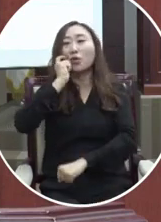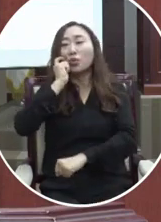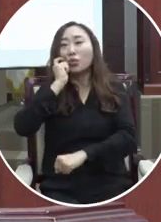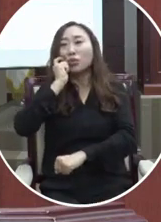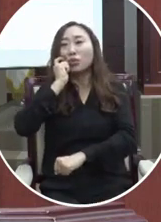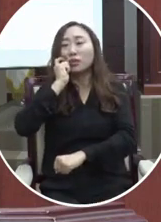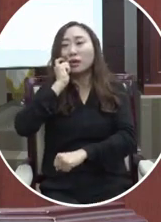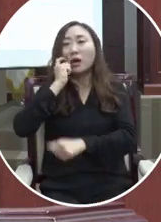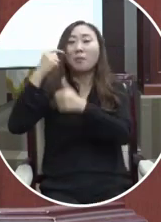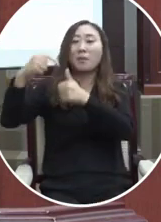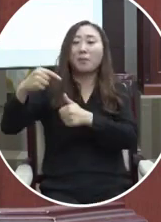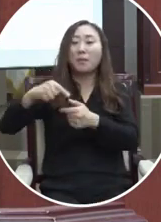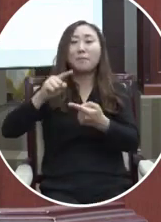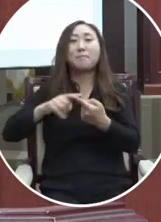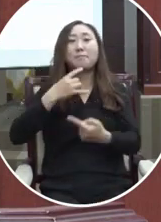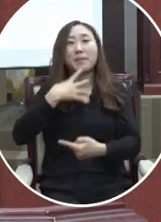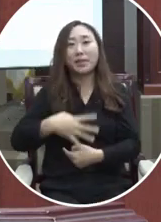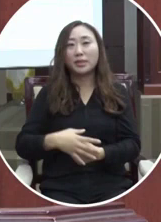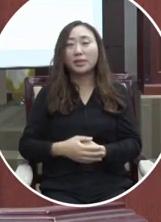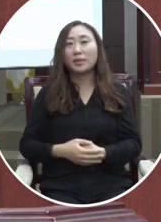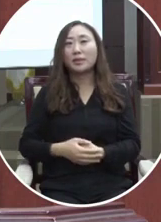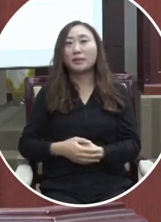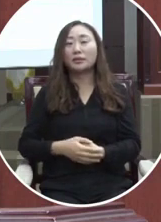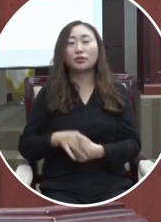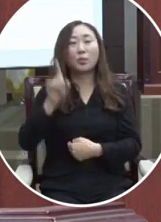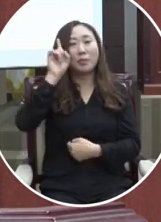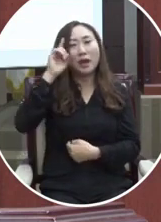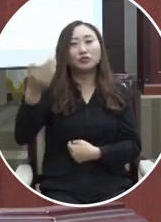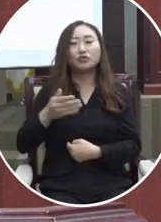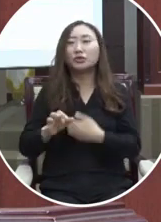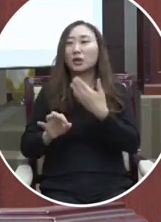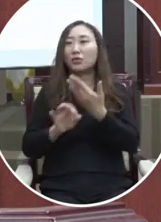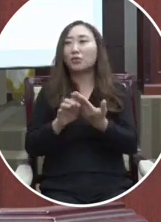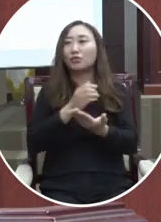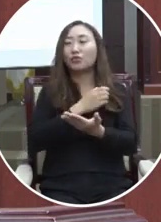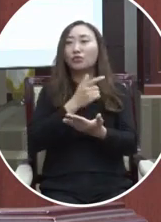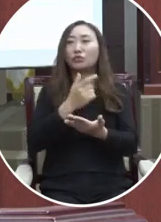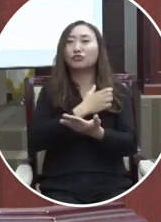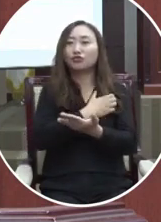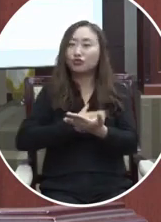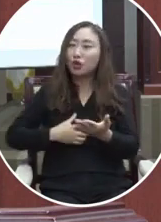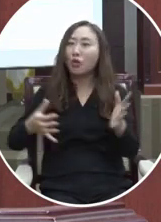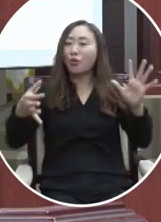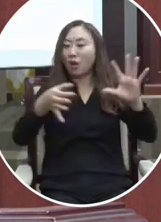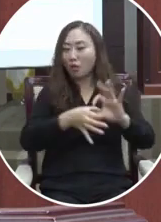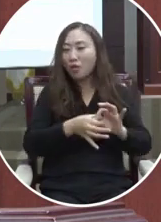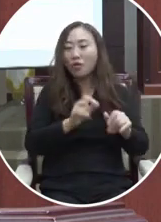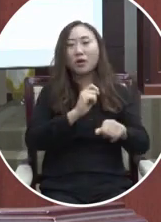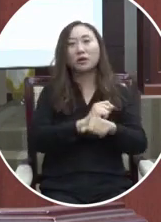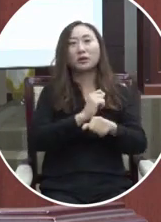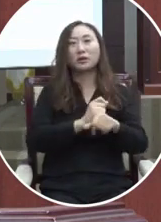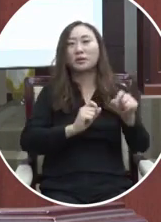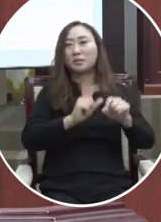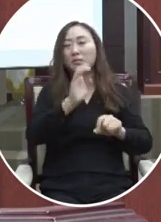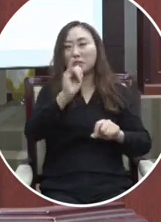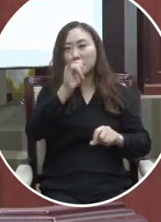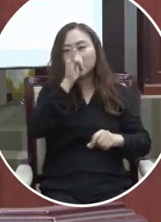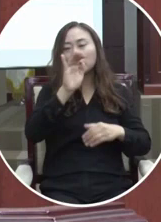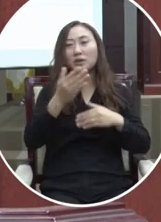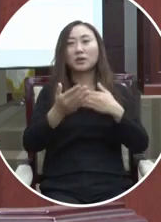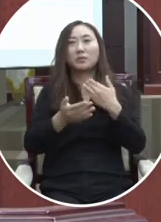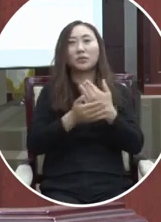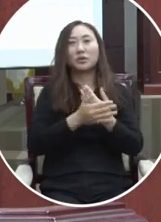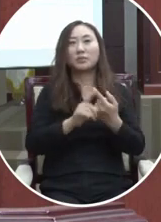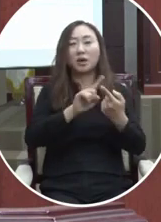사용처가 지정된 돈입니다 심지어 전액 주지 않고 구비를 매칭해야 하는 사업이 허다합니다 많이 받을수록